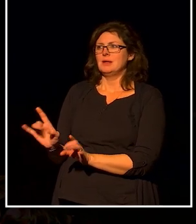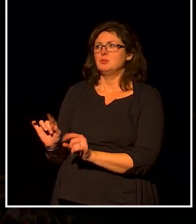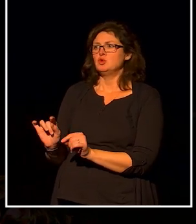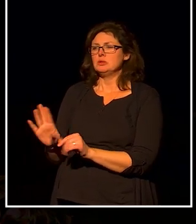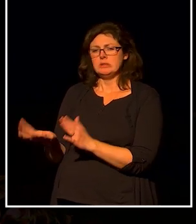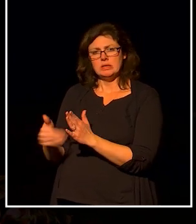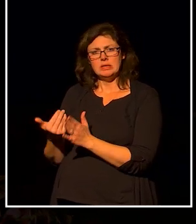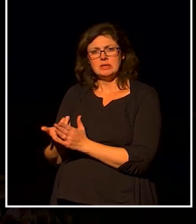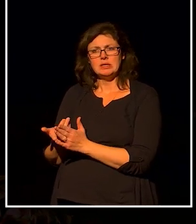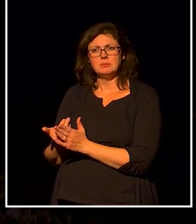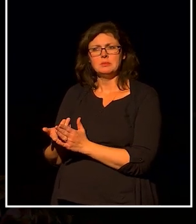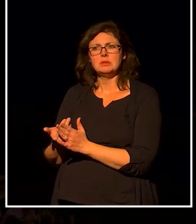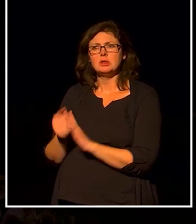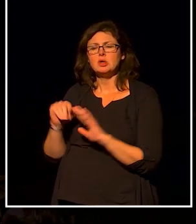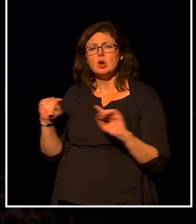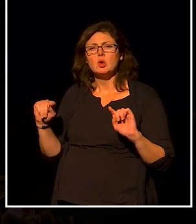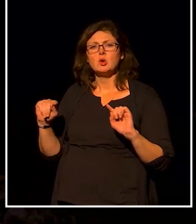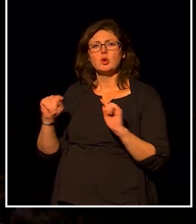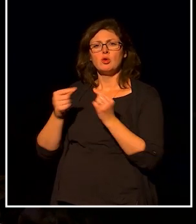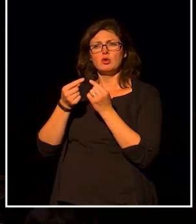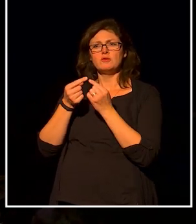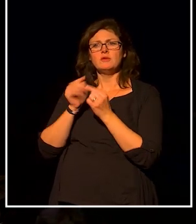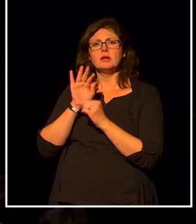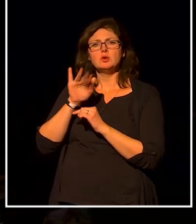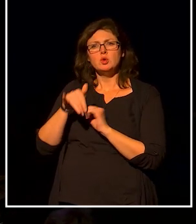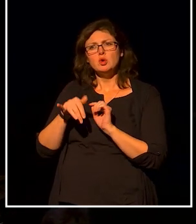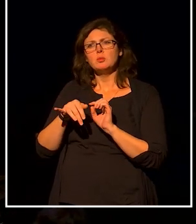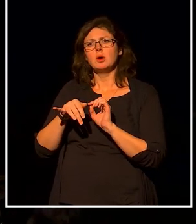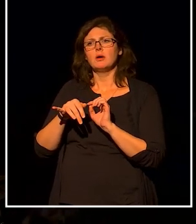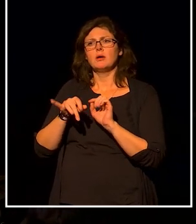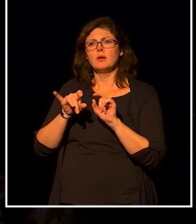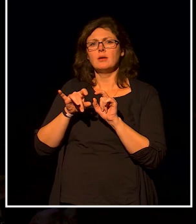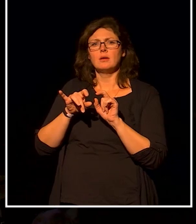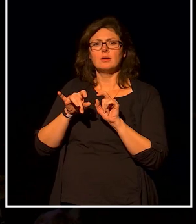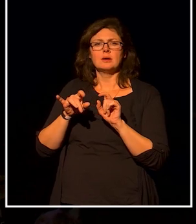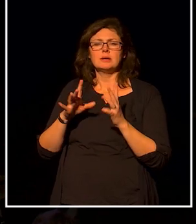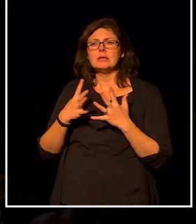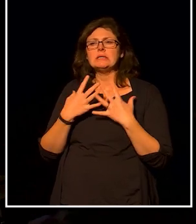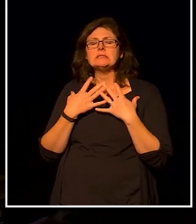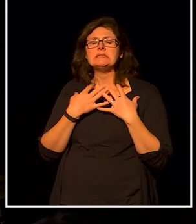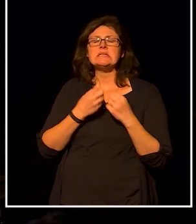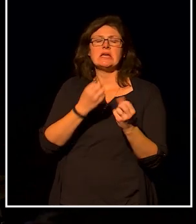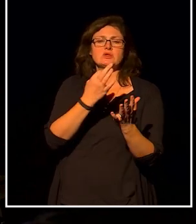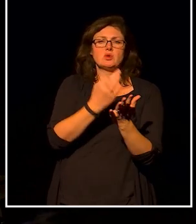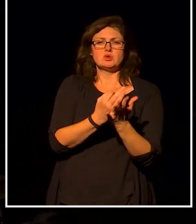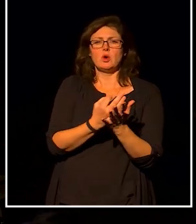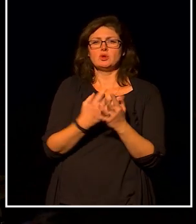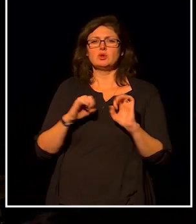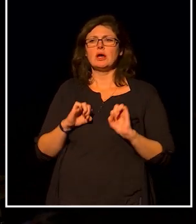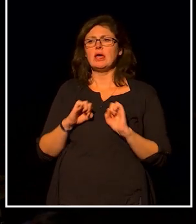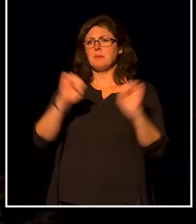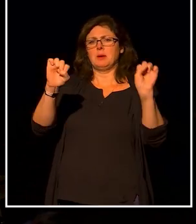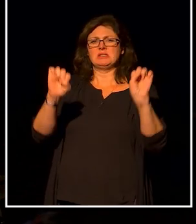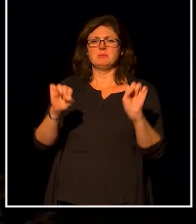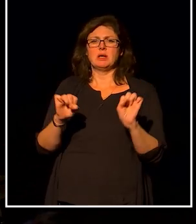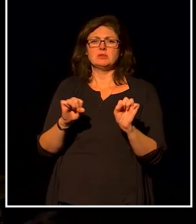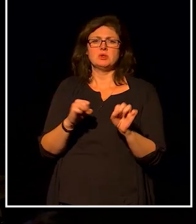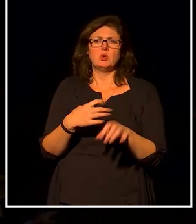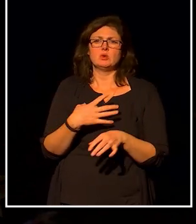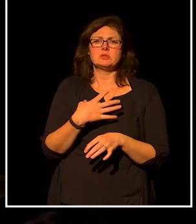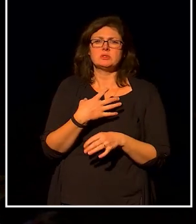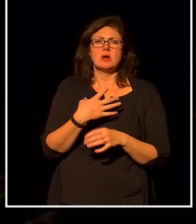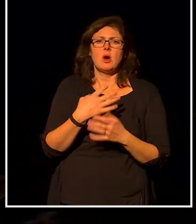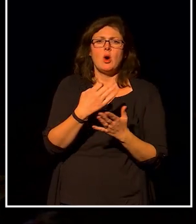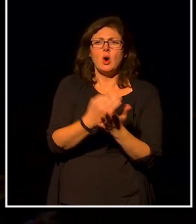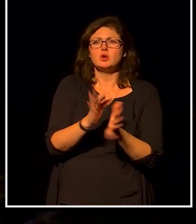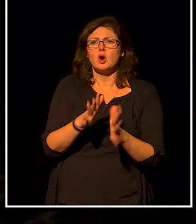Gibt es da einen Konflikt über diese Frage des Sehnsuchts und des Emanzipationsortes, ob man ein Diaspora-Jude ist